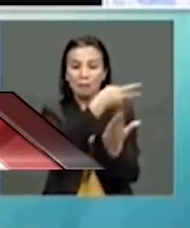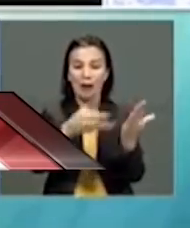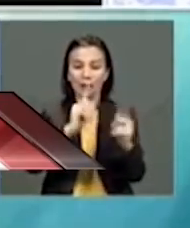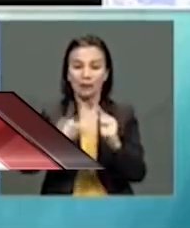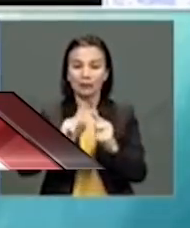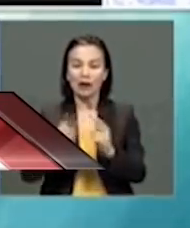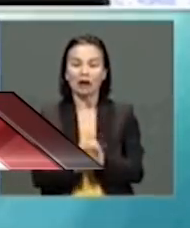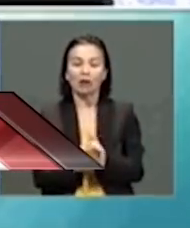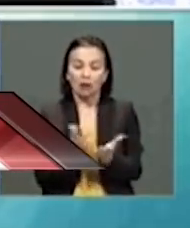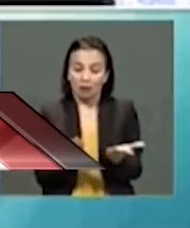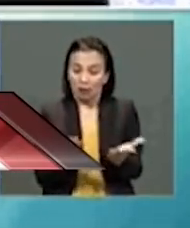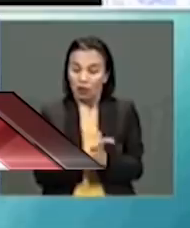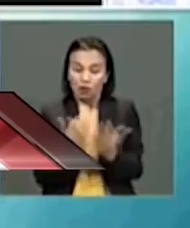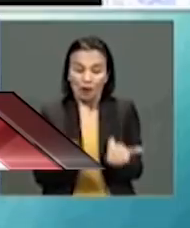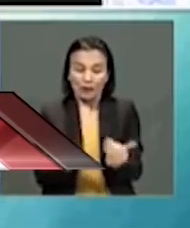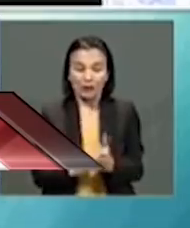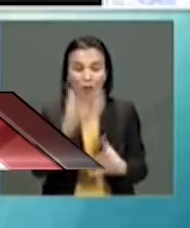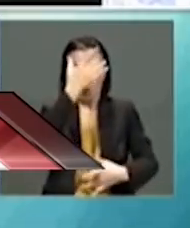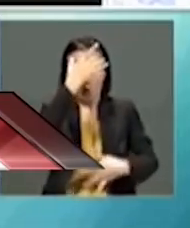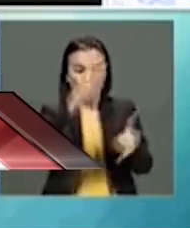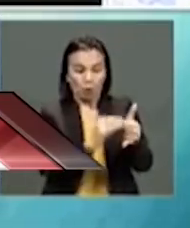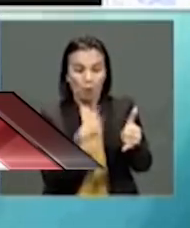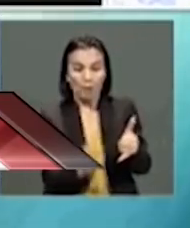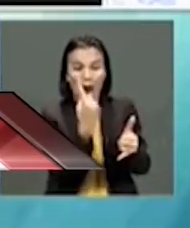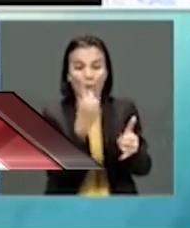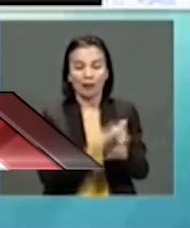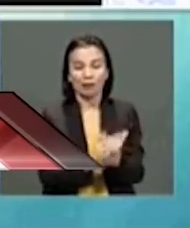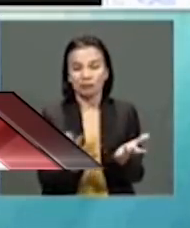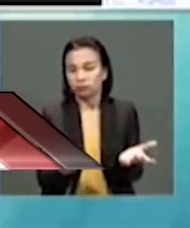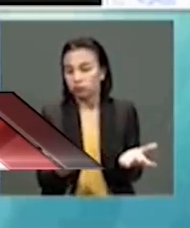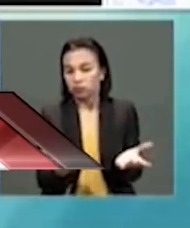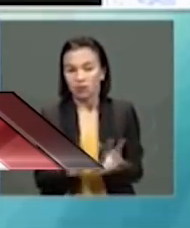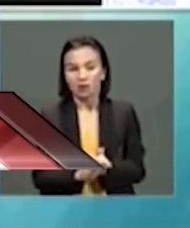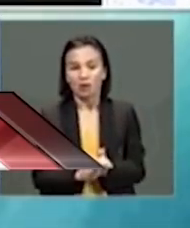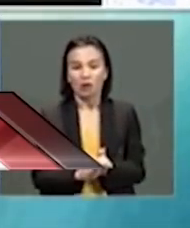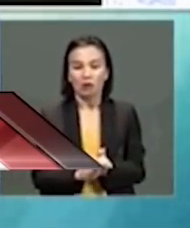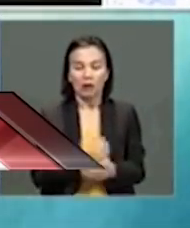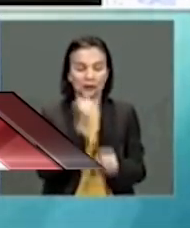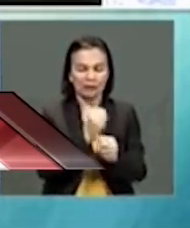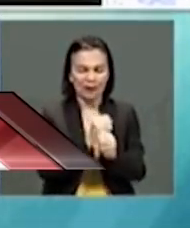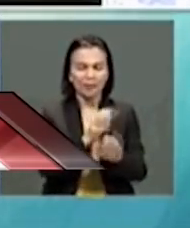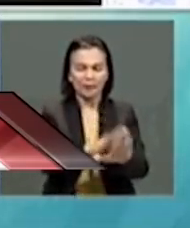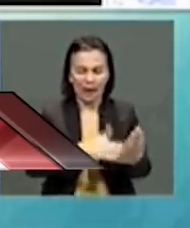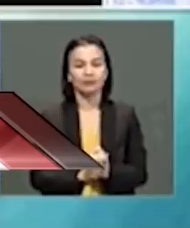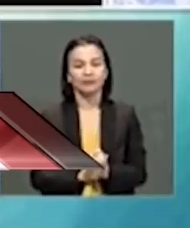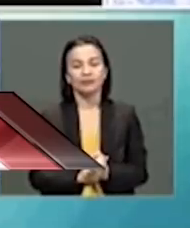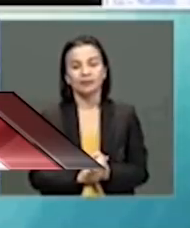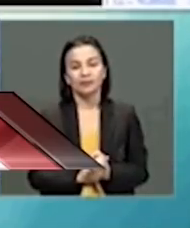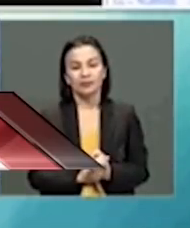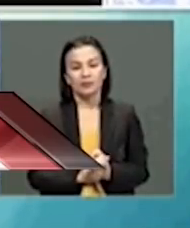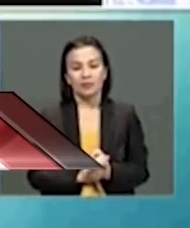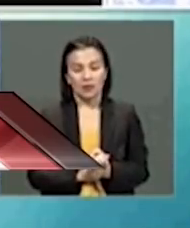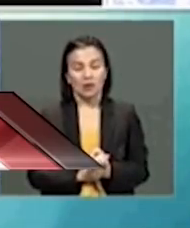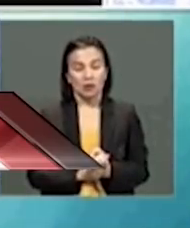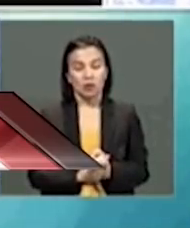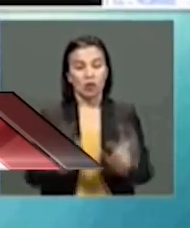งนี้ก็ทำให้เราจะต้องมาละเอียดกันยิ่งขึ้นครับ ด้วยความเคารพมันไม่เกี่ยวกับโรคเก่าโร